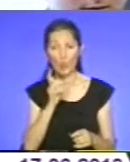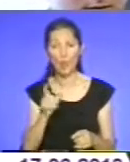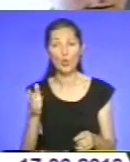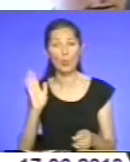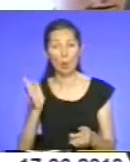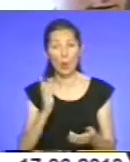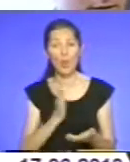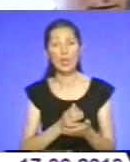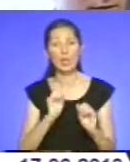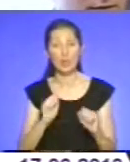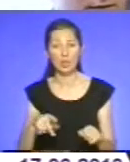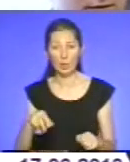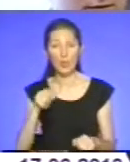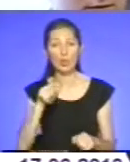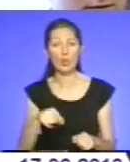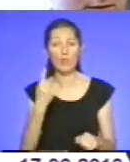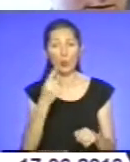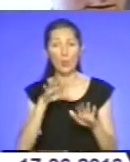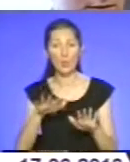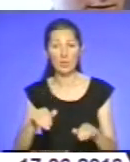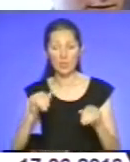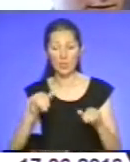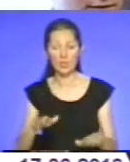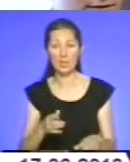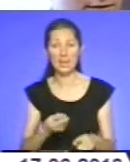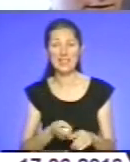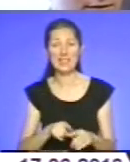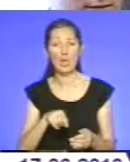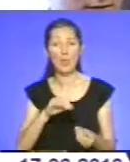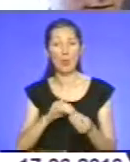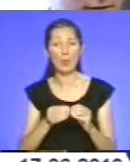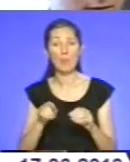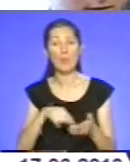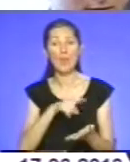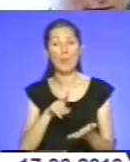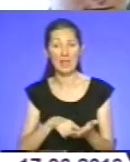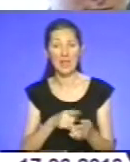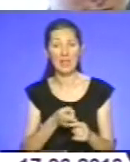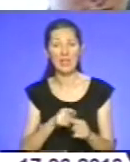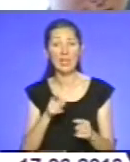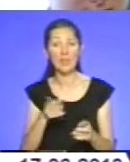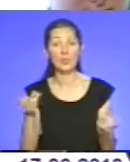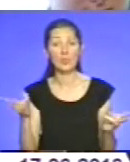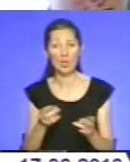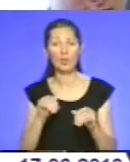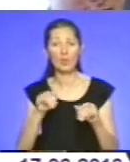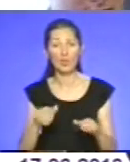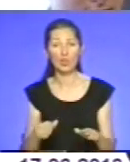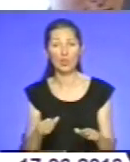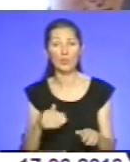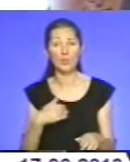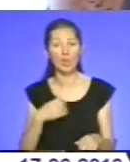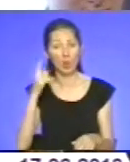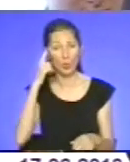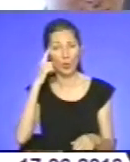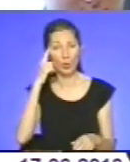тут, в одному місці, і вирішити ті проблемні питання, які їм потрібно вирішувати. Я думаю,